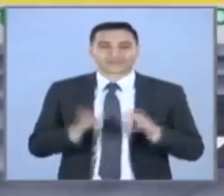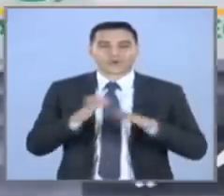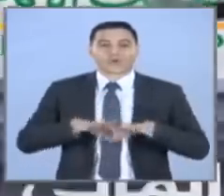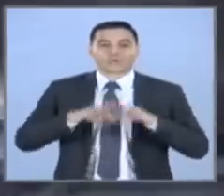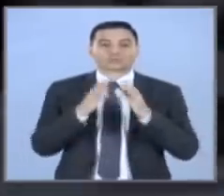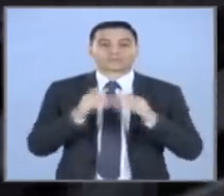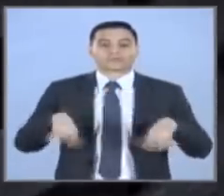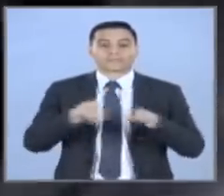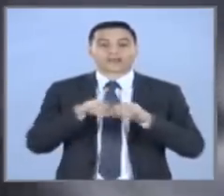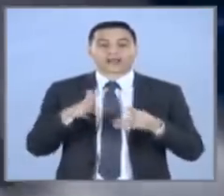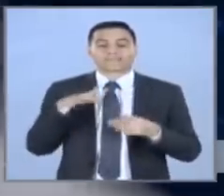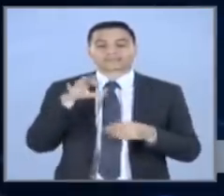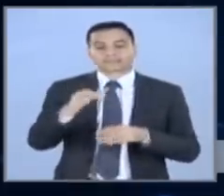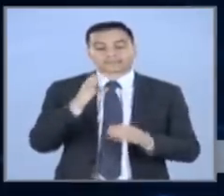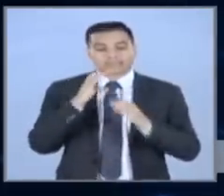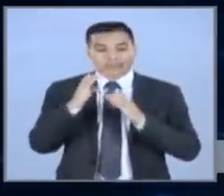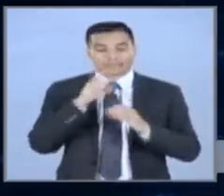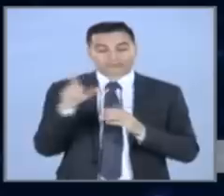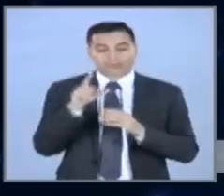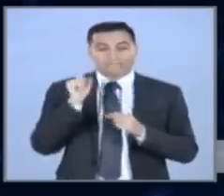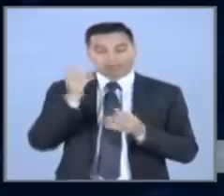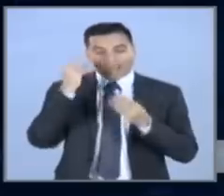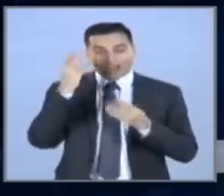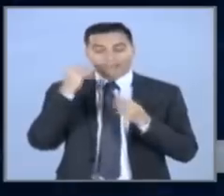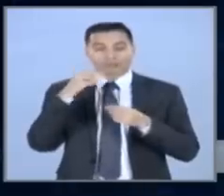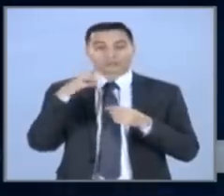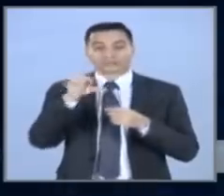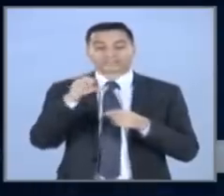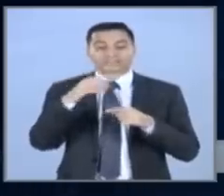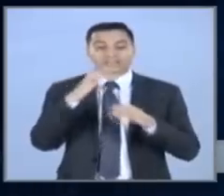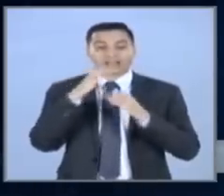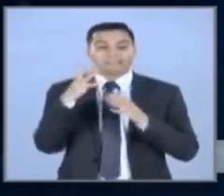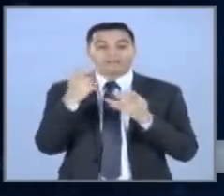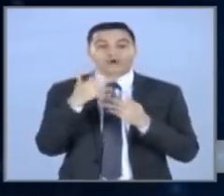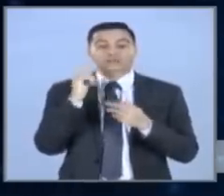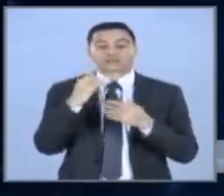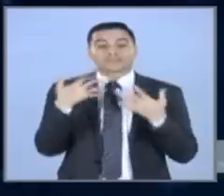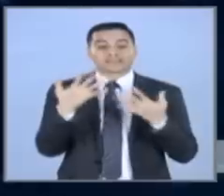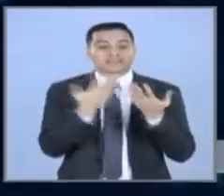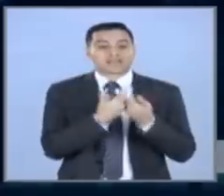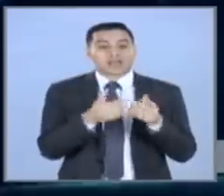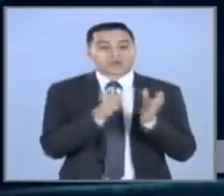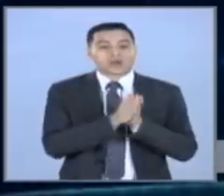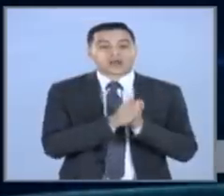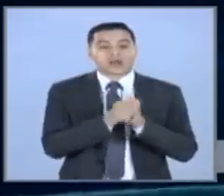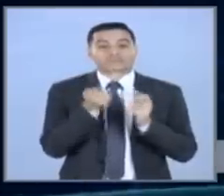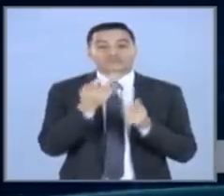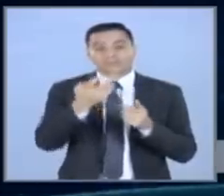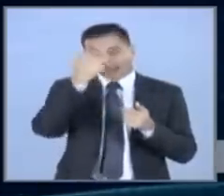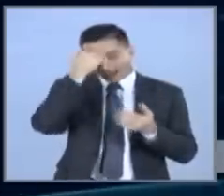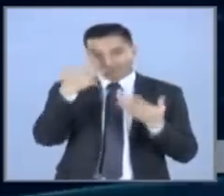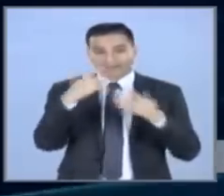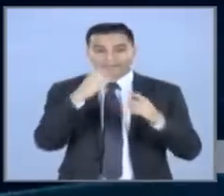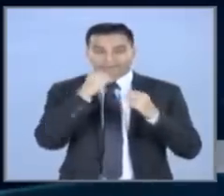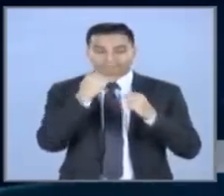يبقى عائلات مصر جمعت 90 نقطة في فقرة العلم، وكل نقطة ب 500 جنيه بما يساوي